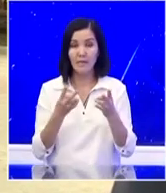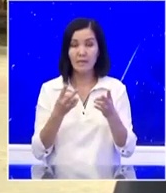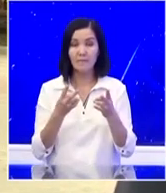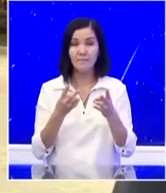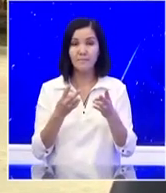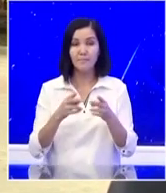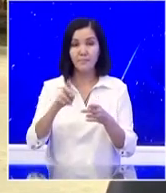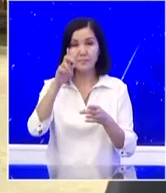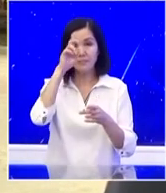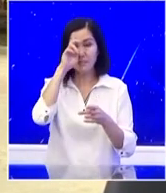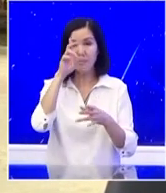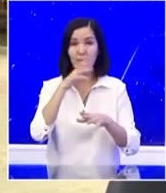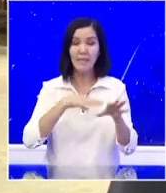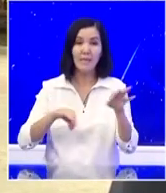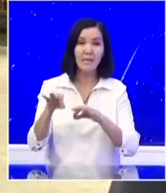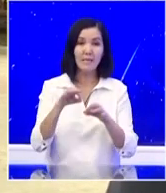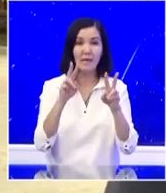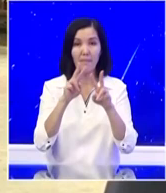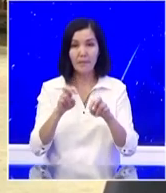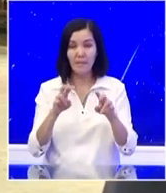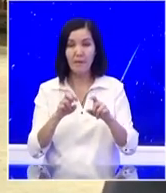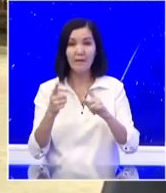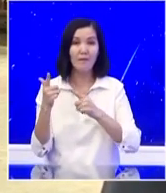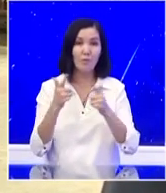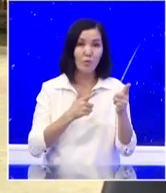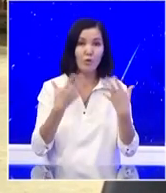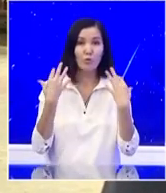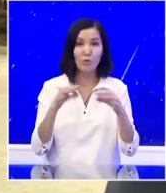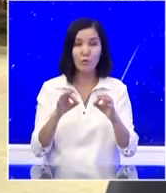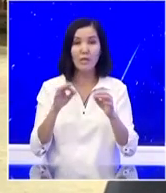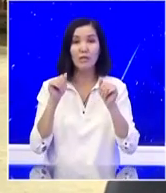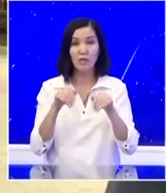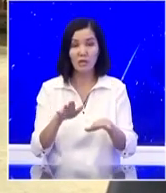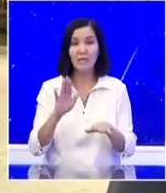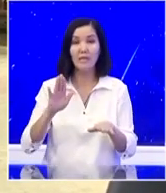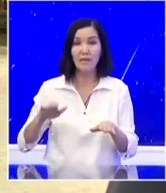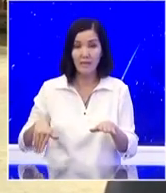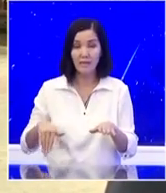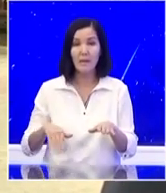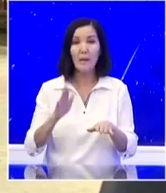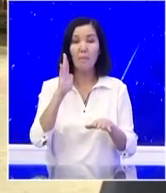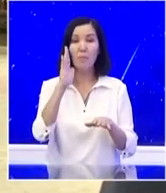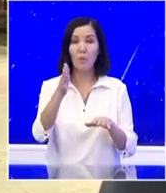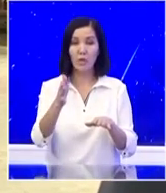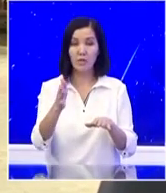жаңа мемлекеттік сараптамадан өткеннен кейін өзім ойлаймын, оған уже енді келешекте